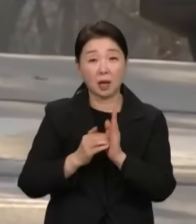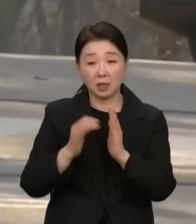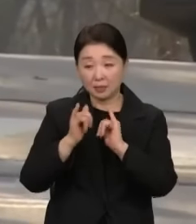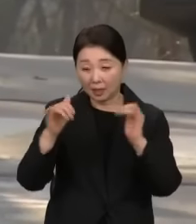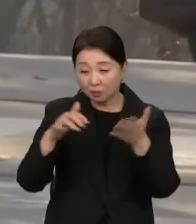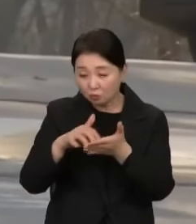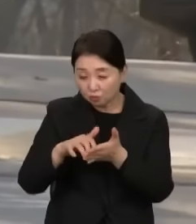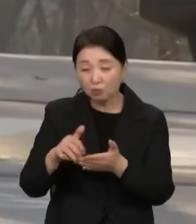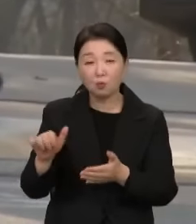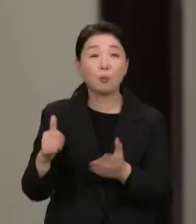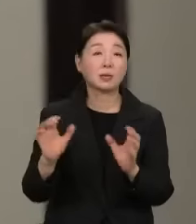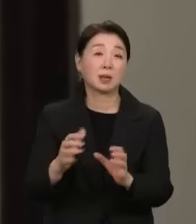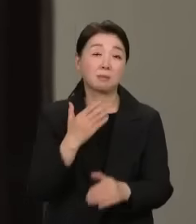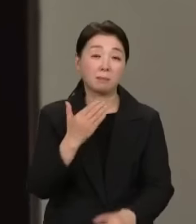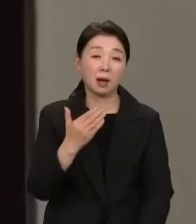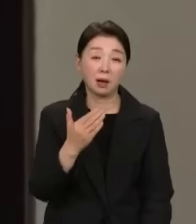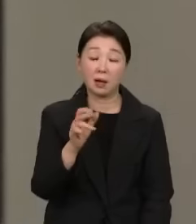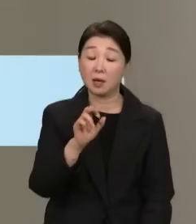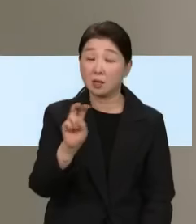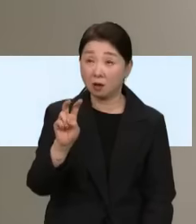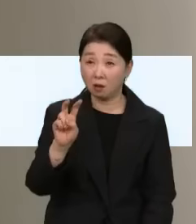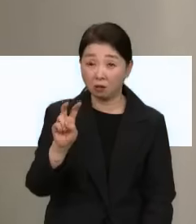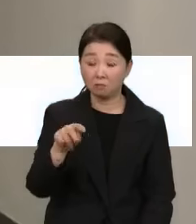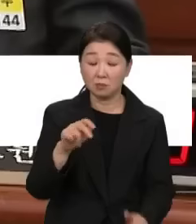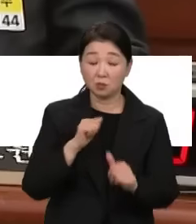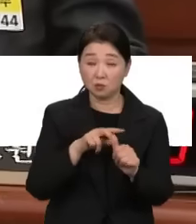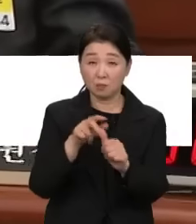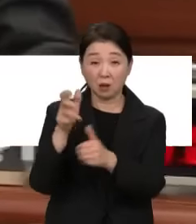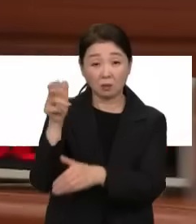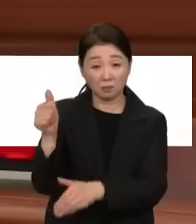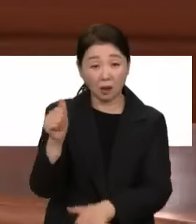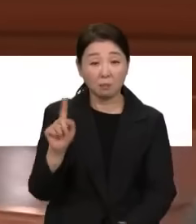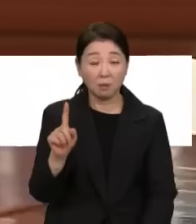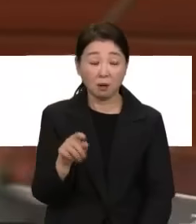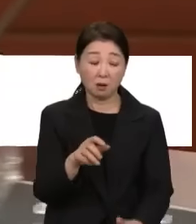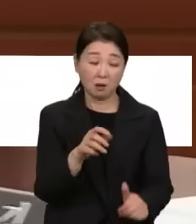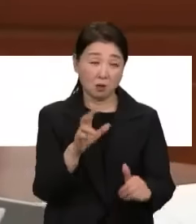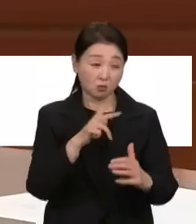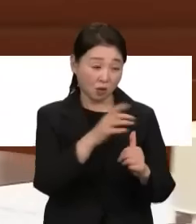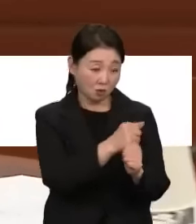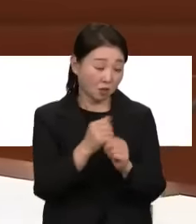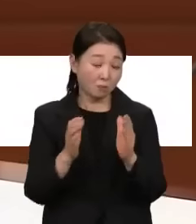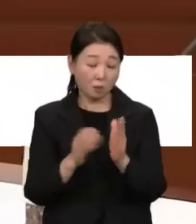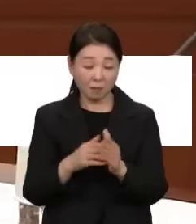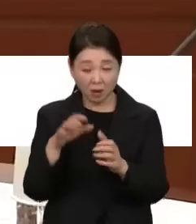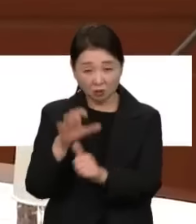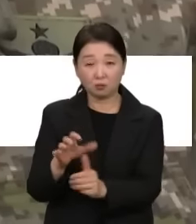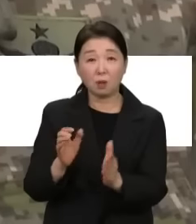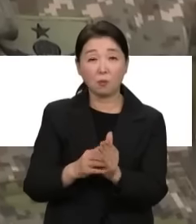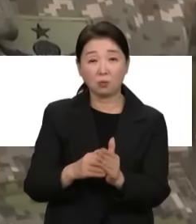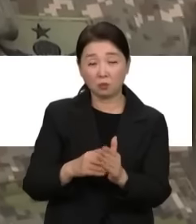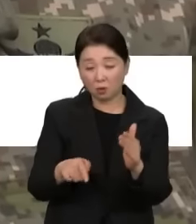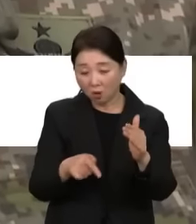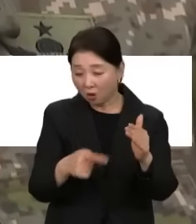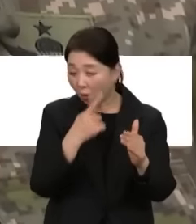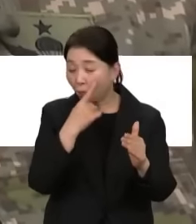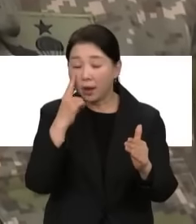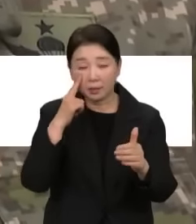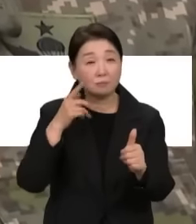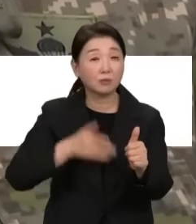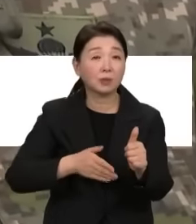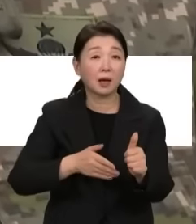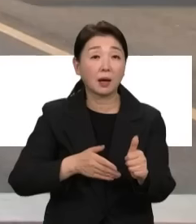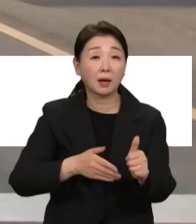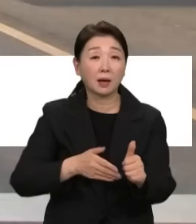수 있습니다 여인형 방첩 사령관은 체포한 국회의원들을 수감할 용도로 벙커 점검을 지시한 것으로 보입니다